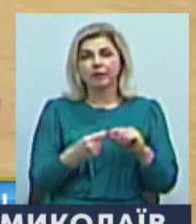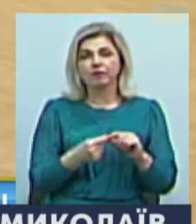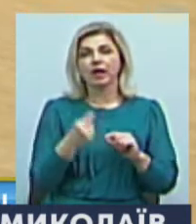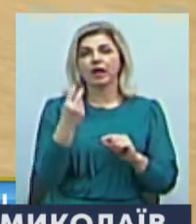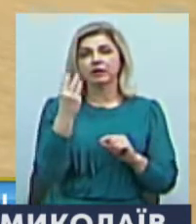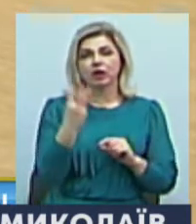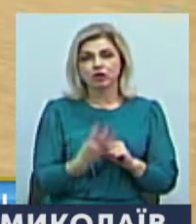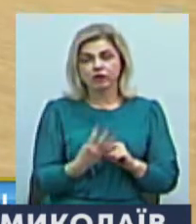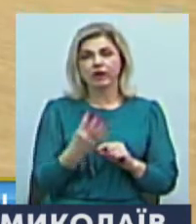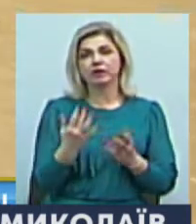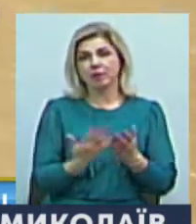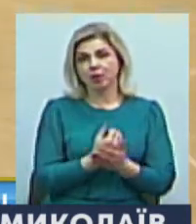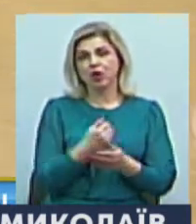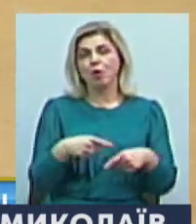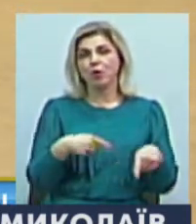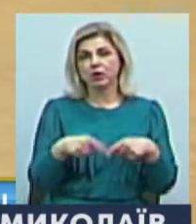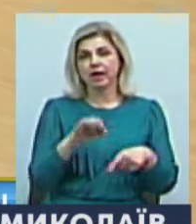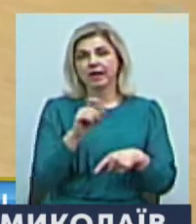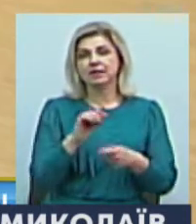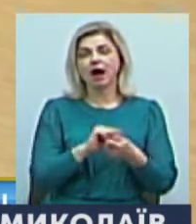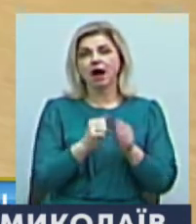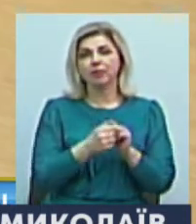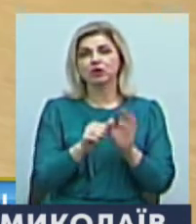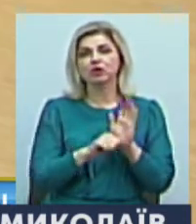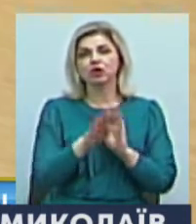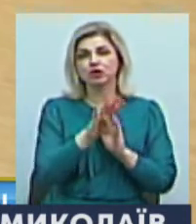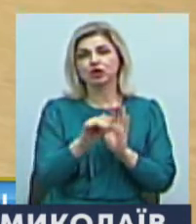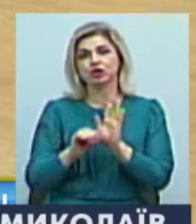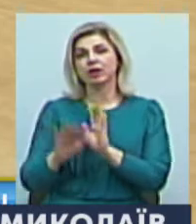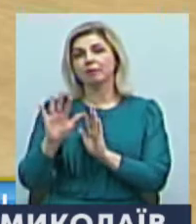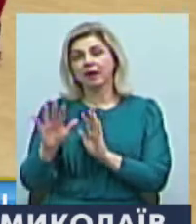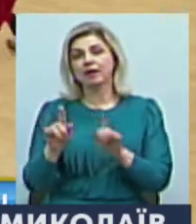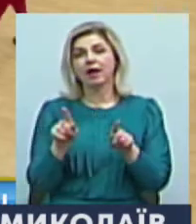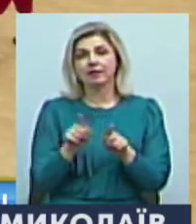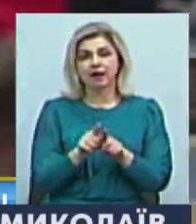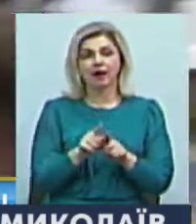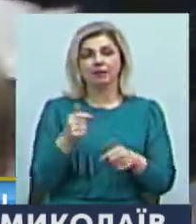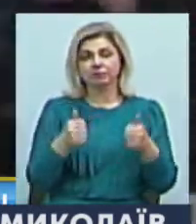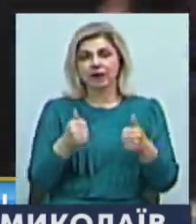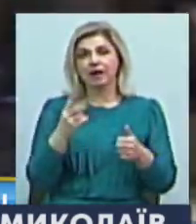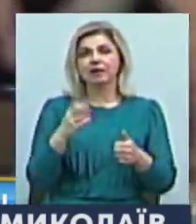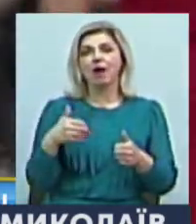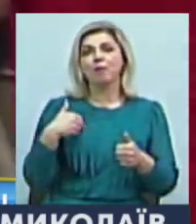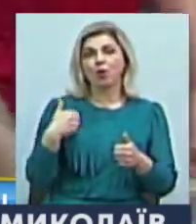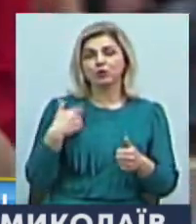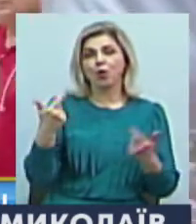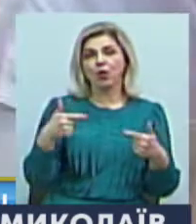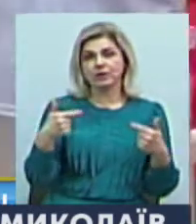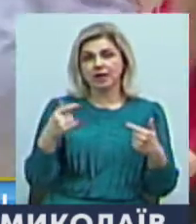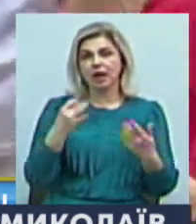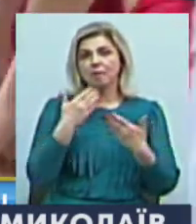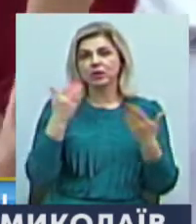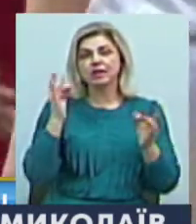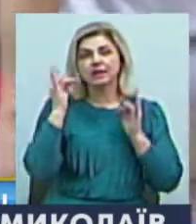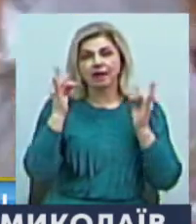мінімальну перевагу все ж заробили баскетболісти з Кам'янського – 64-65. Саме такий гандикап на користь гостей зафіксувала і остання сирена матчу